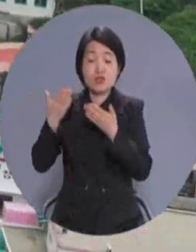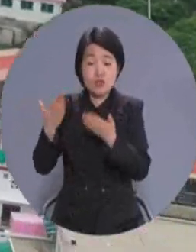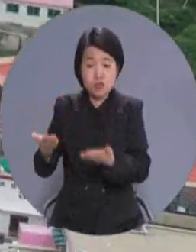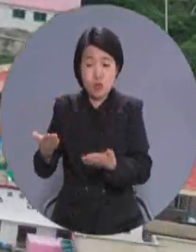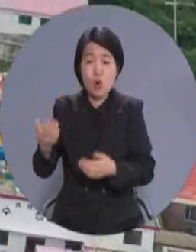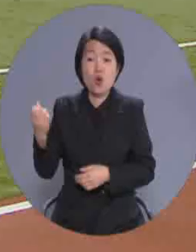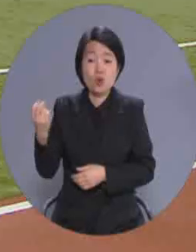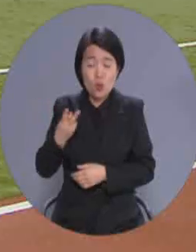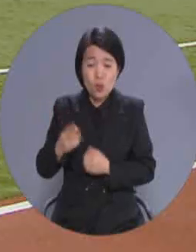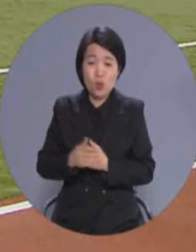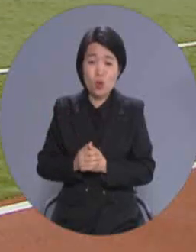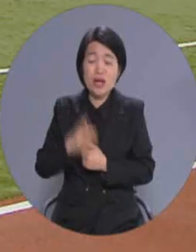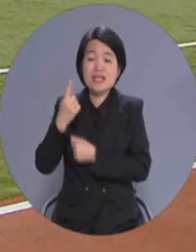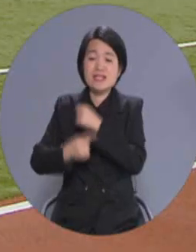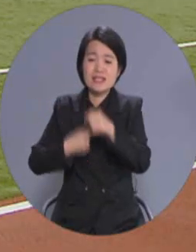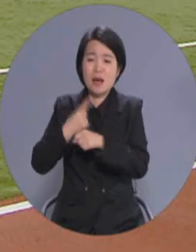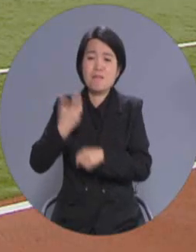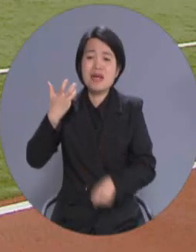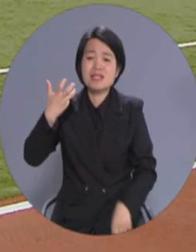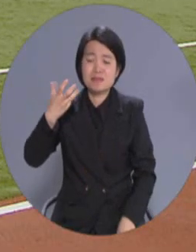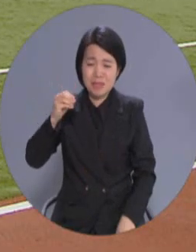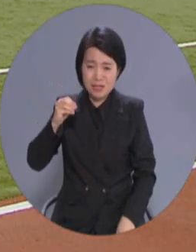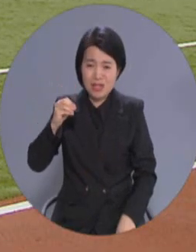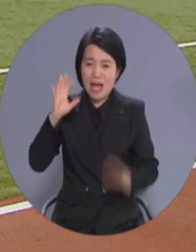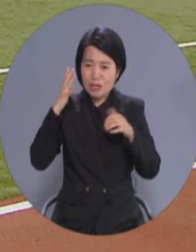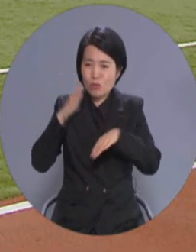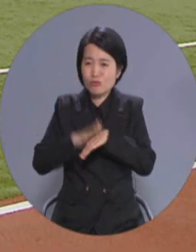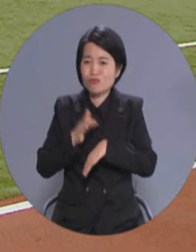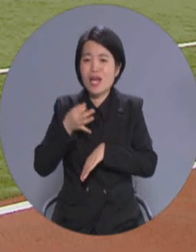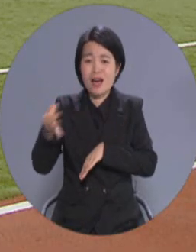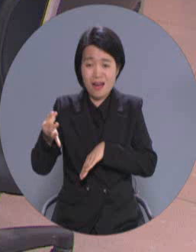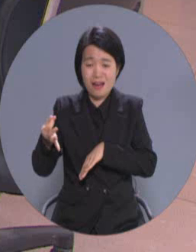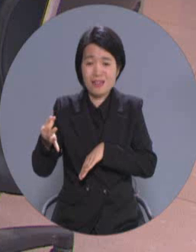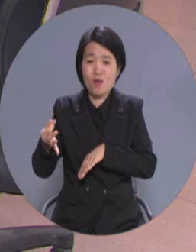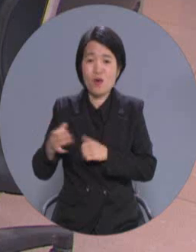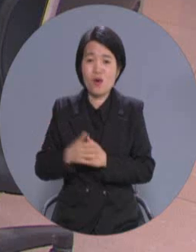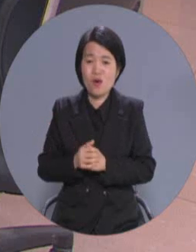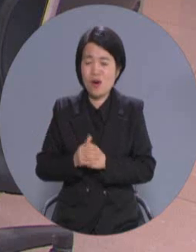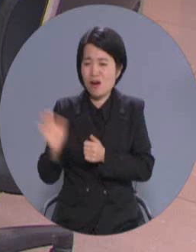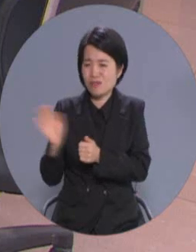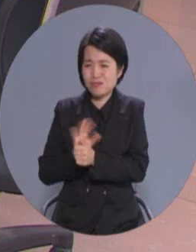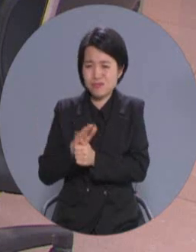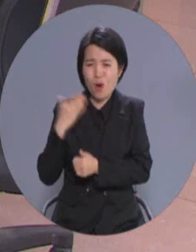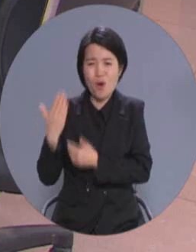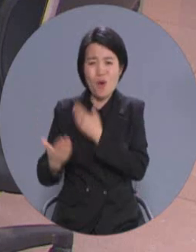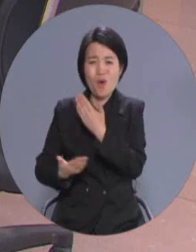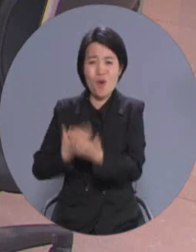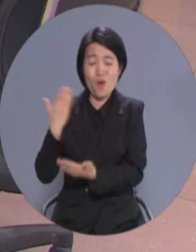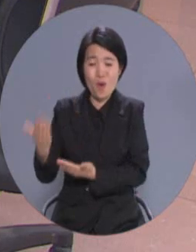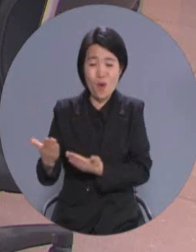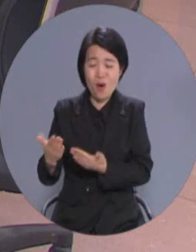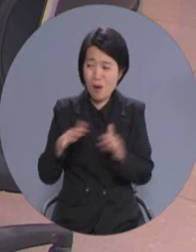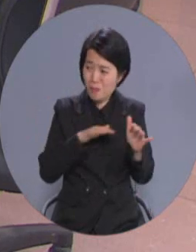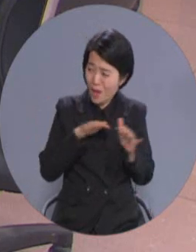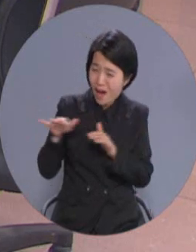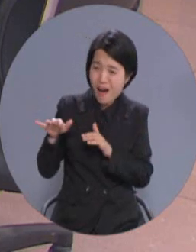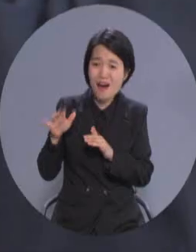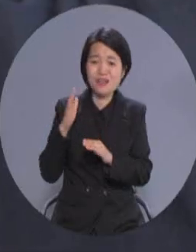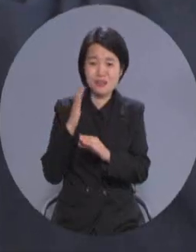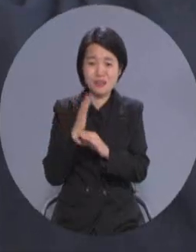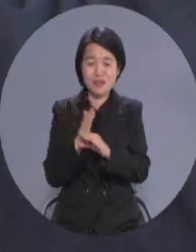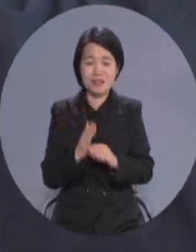일자리를 제공하고 연간 80만 원의 아동수당을 지급하는 등 파격적인 정책을 내놔 눈길을 끌고